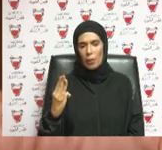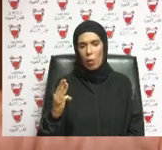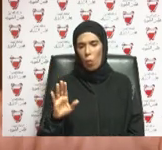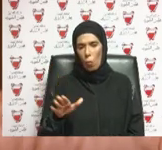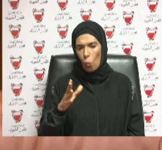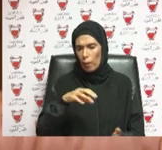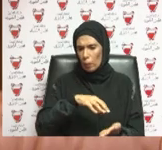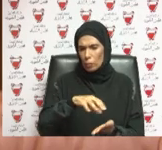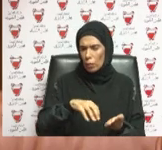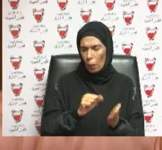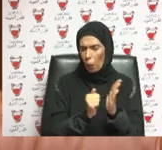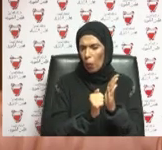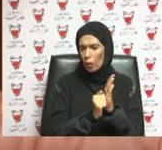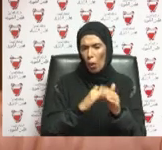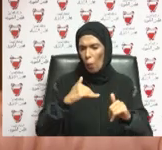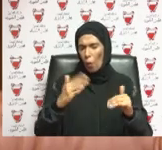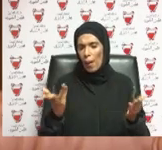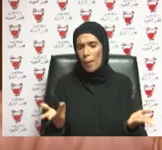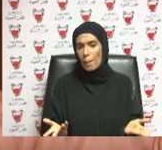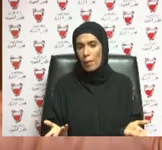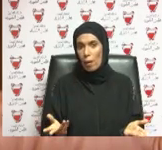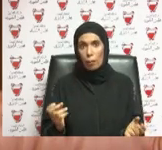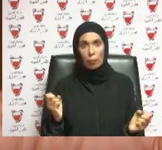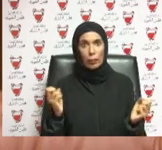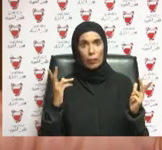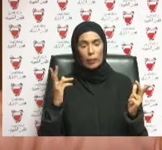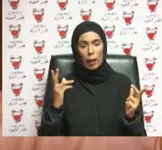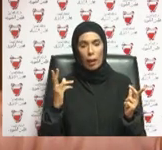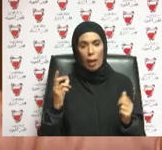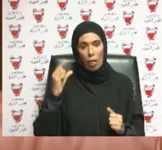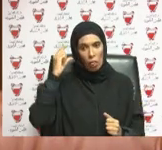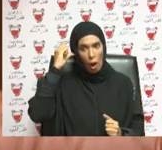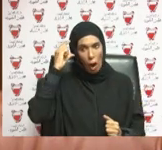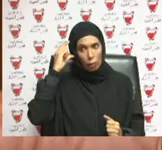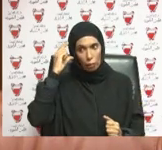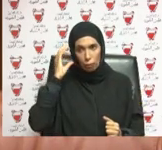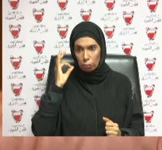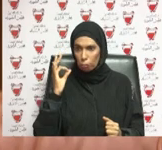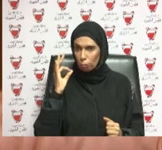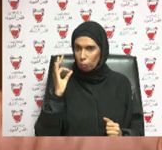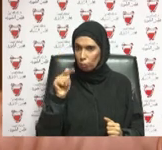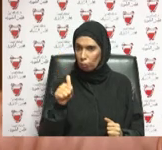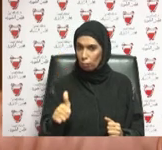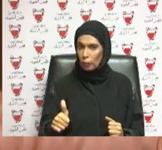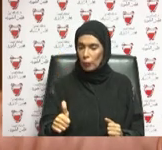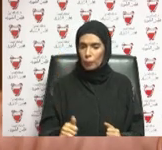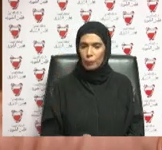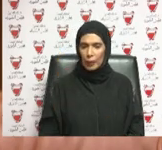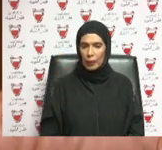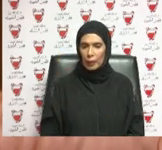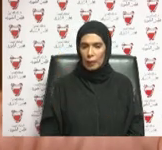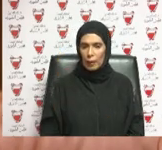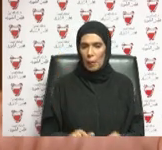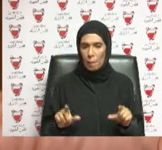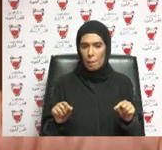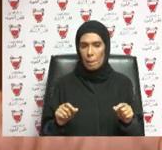منطقة سكننا. وكنت دائماً أتعجب من ذاكرته الخارقة للأمور البسيطة التي تجعله